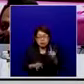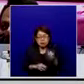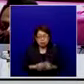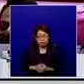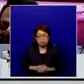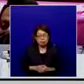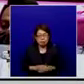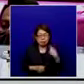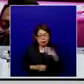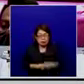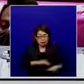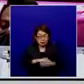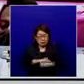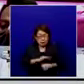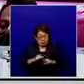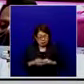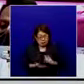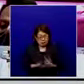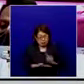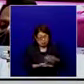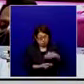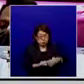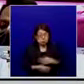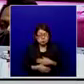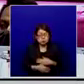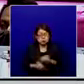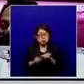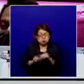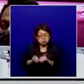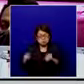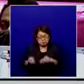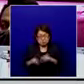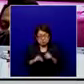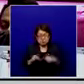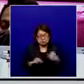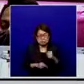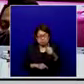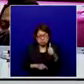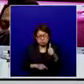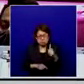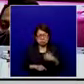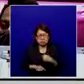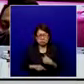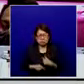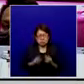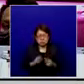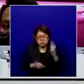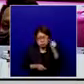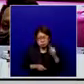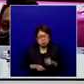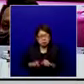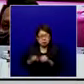ใครมาวิ่งเต้นผมนะถ้าผมเป็นนักธุรกิจผมยอมจ่ายเลย 10% ผมก็จ่ายแต่ระดับนี้เขารู้จักกันเขาจ่ายแค่ 5%